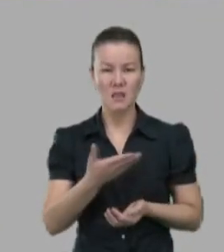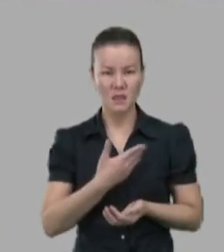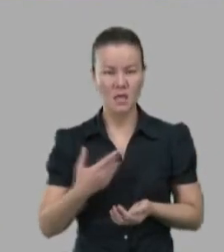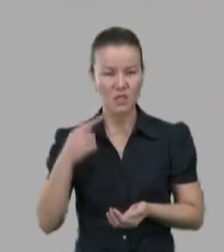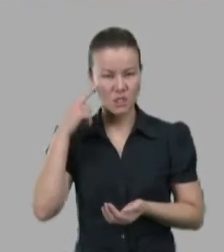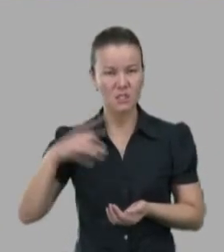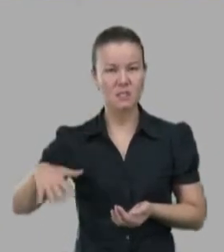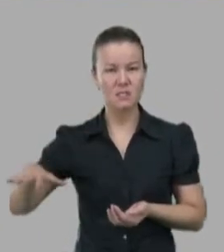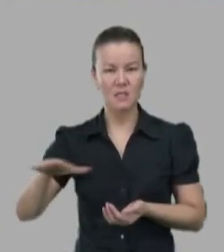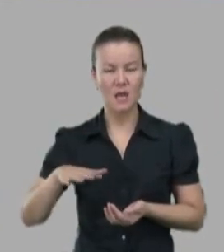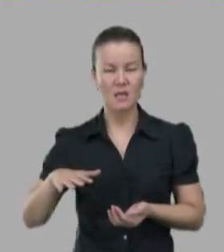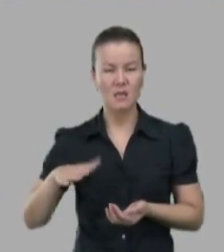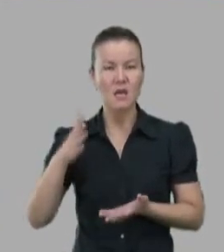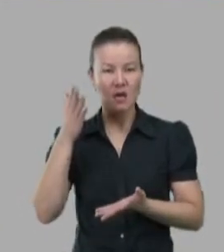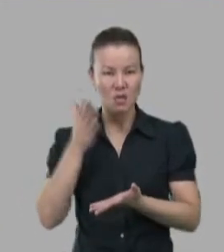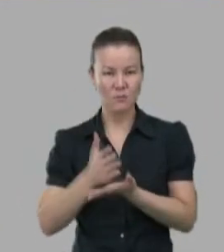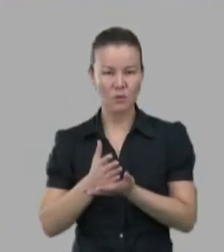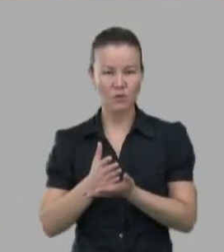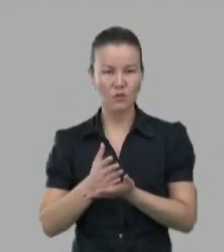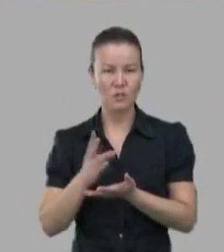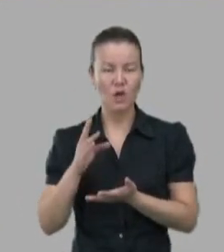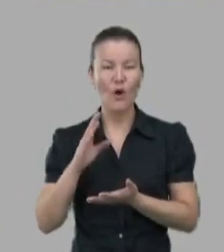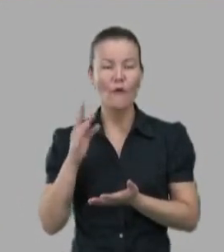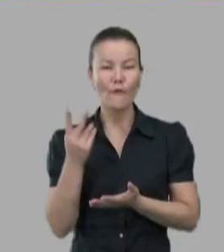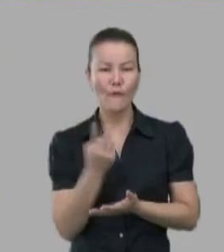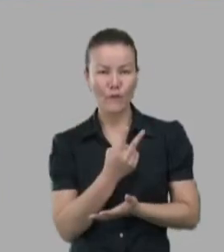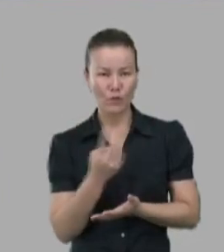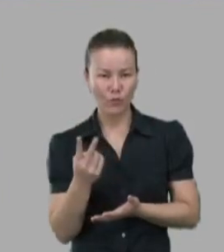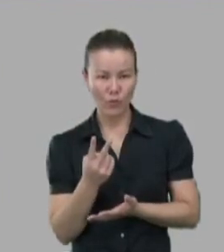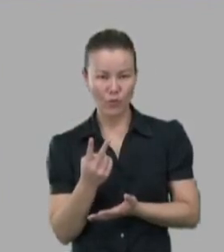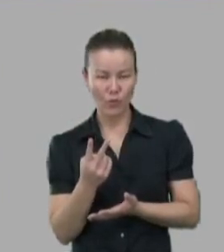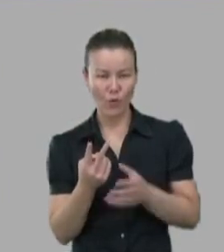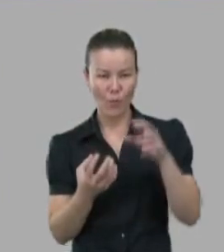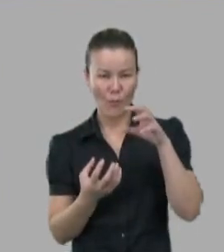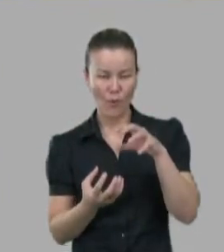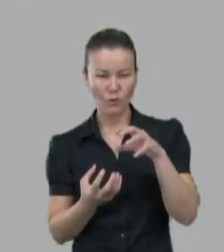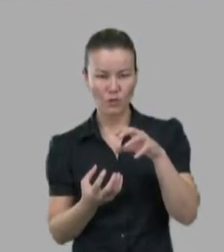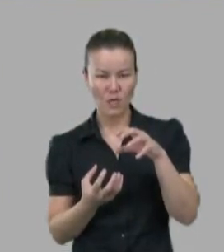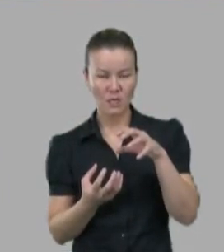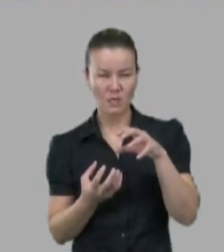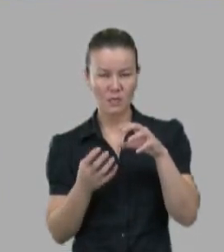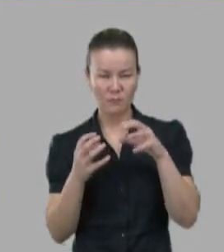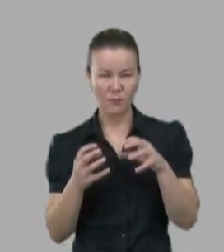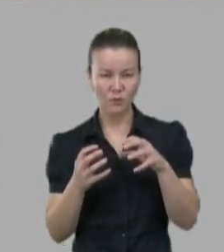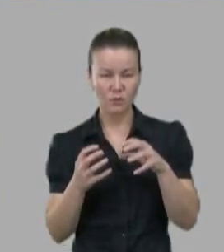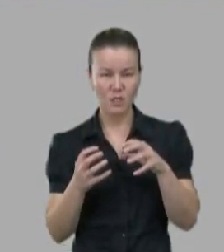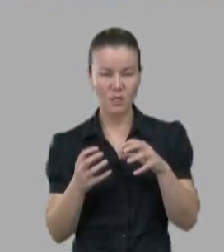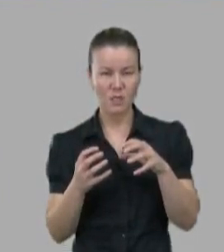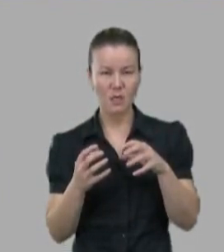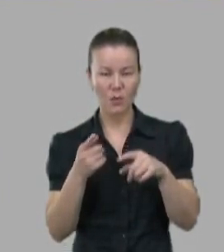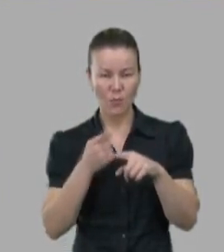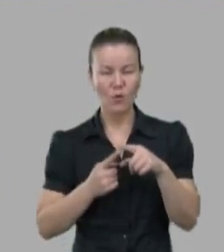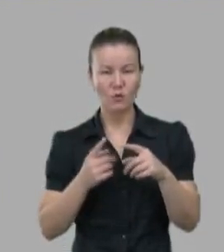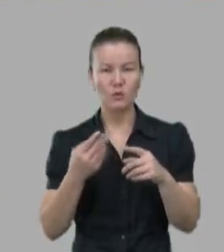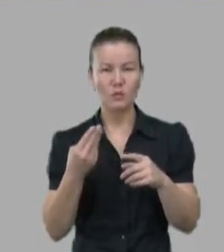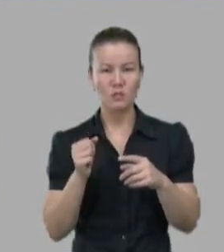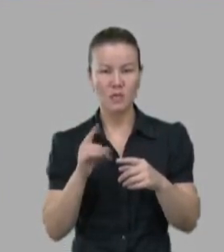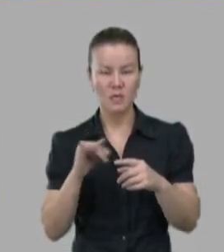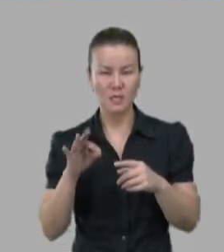Наш Кыргызстан расположен в двух полушариях – в